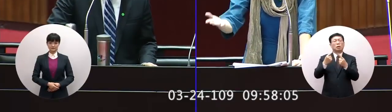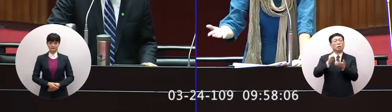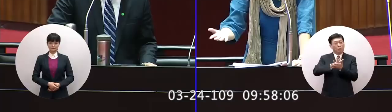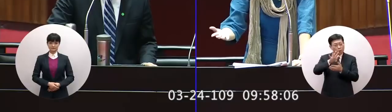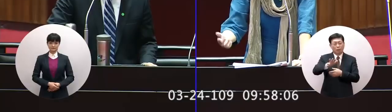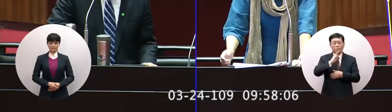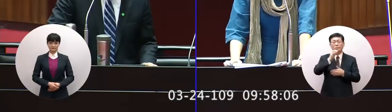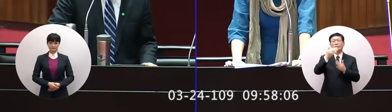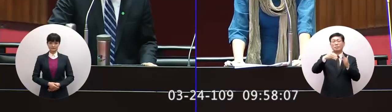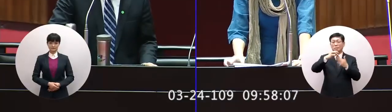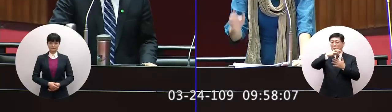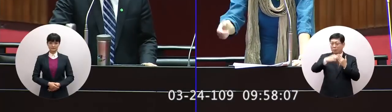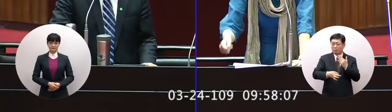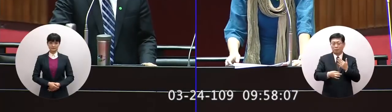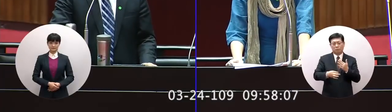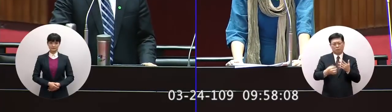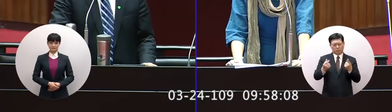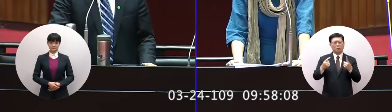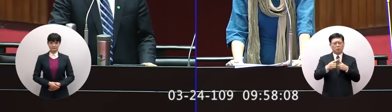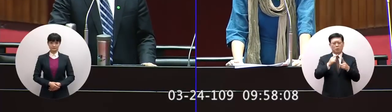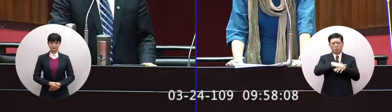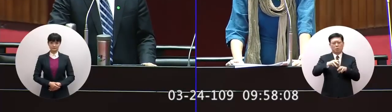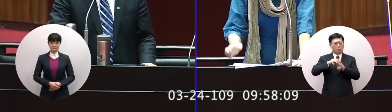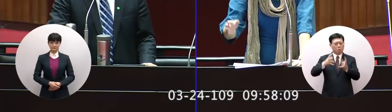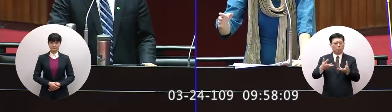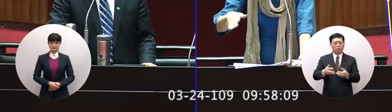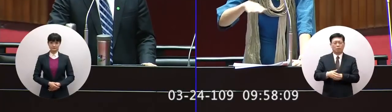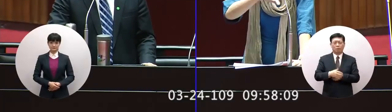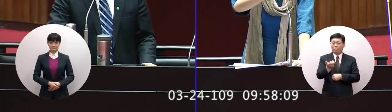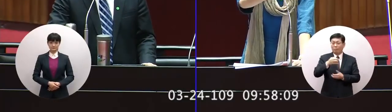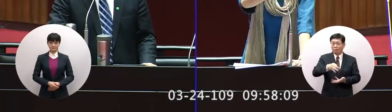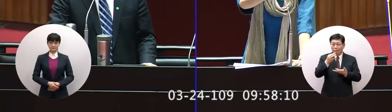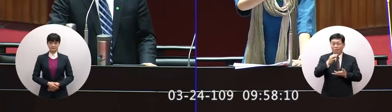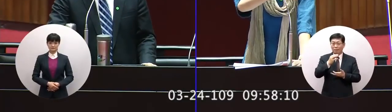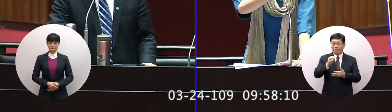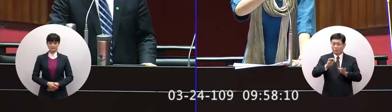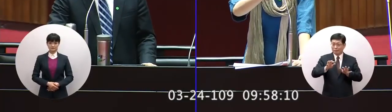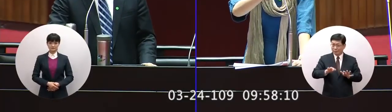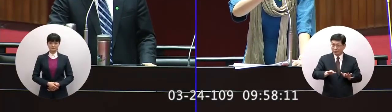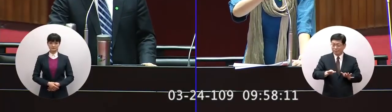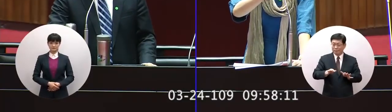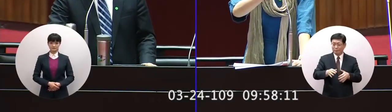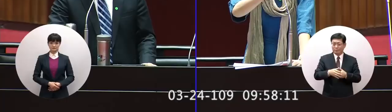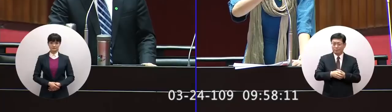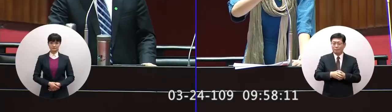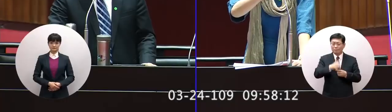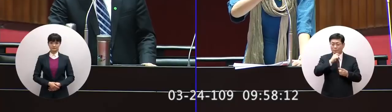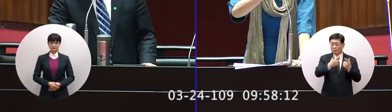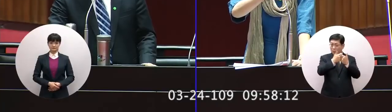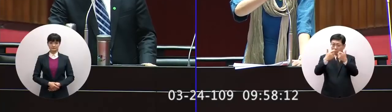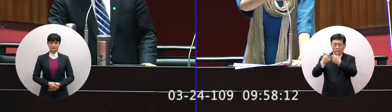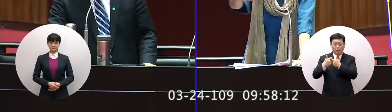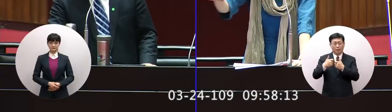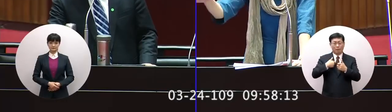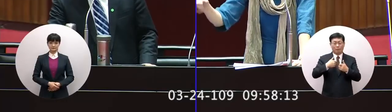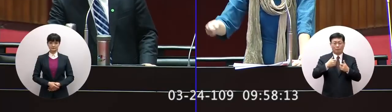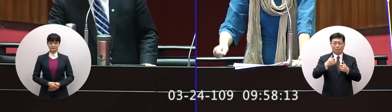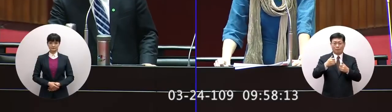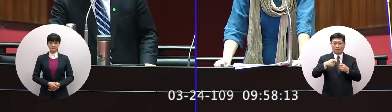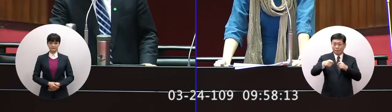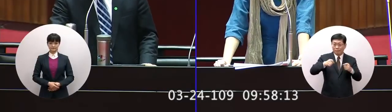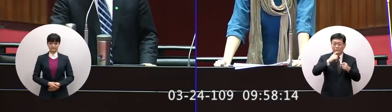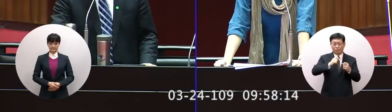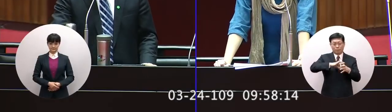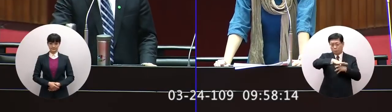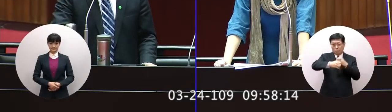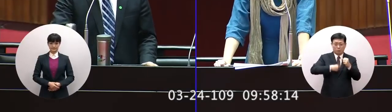只是校规，那还是有人会出国。好，刚刚讲到，所以我们现在的应变的方法就是全世界都三